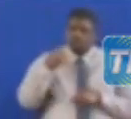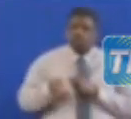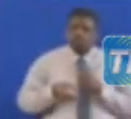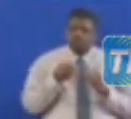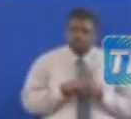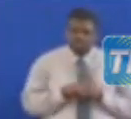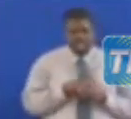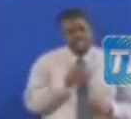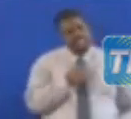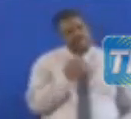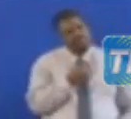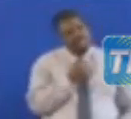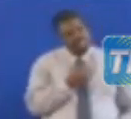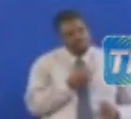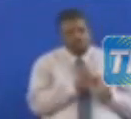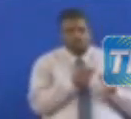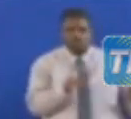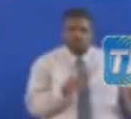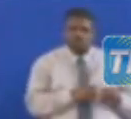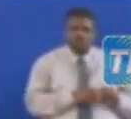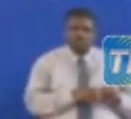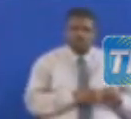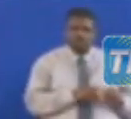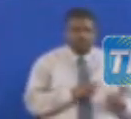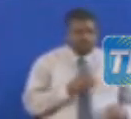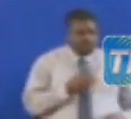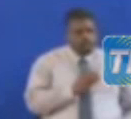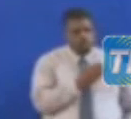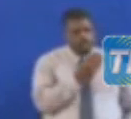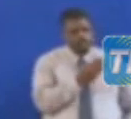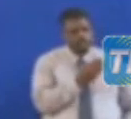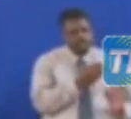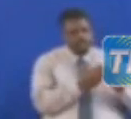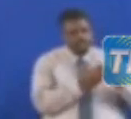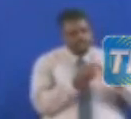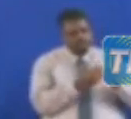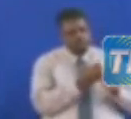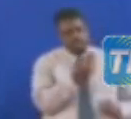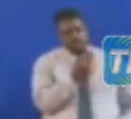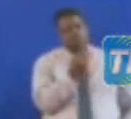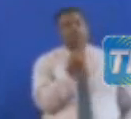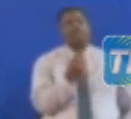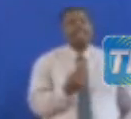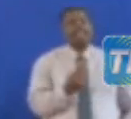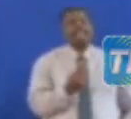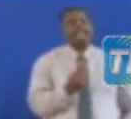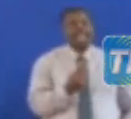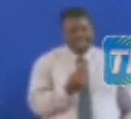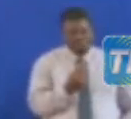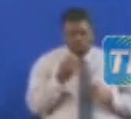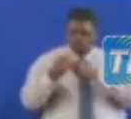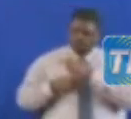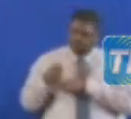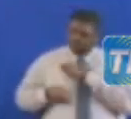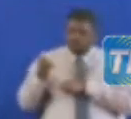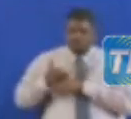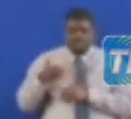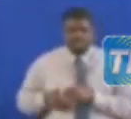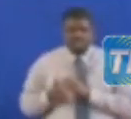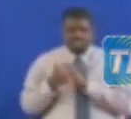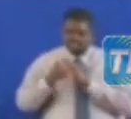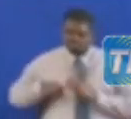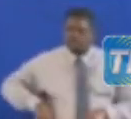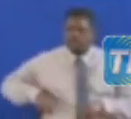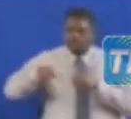fedha ofisi ya Rais Temisemi tumetengewa shilingi bilioni 49.32 kwa ajili ya kuendelea na ujenzi wa majengo